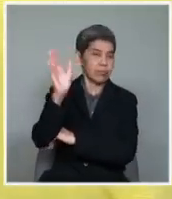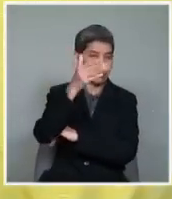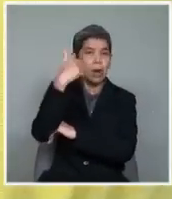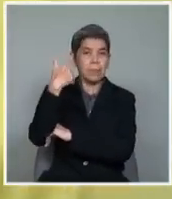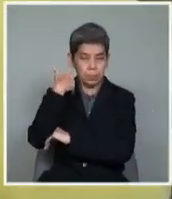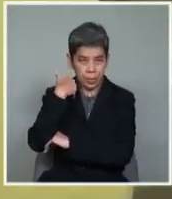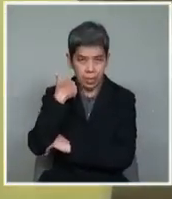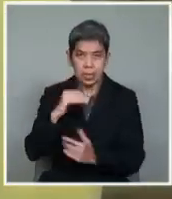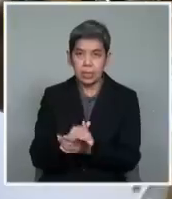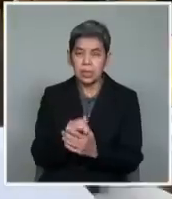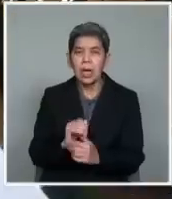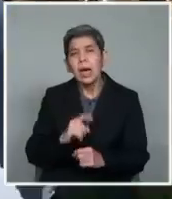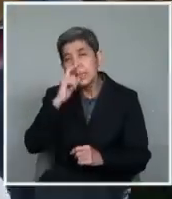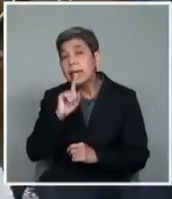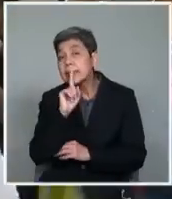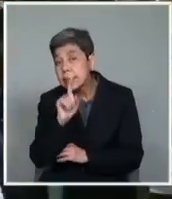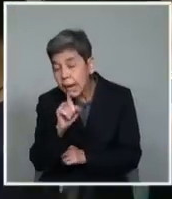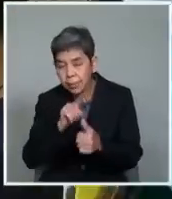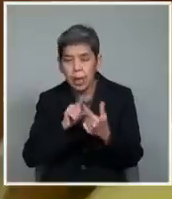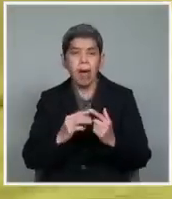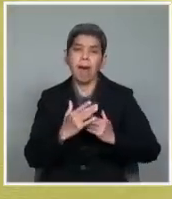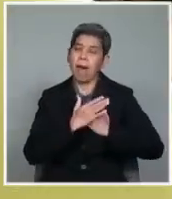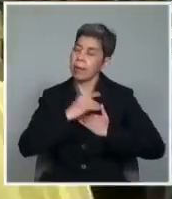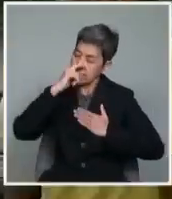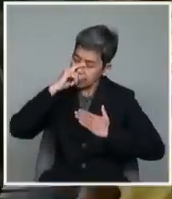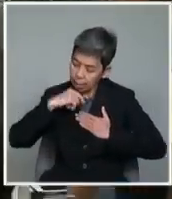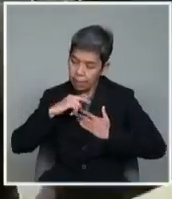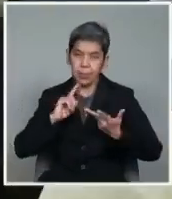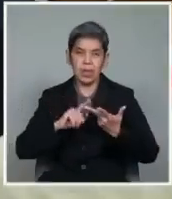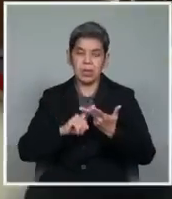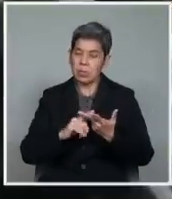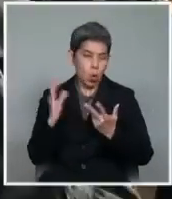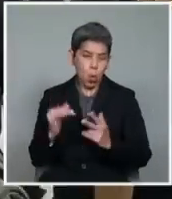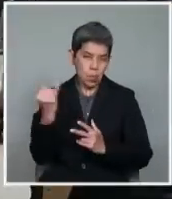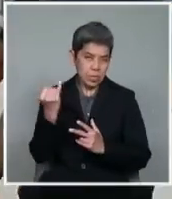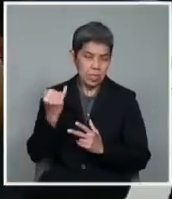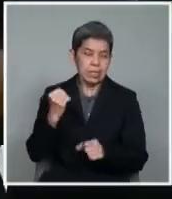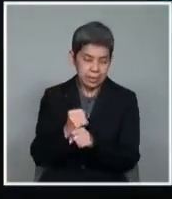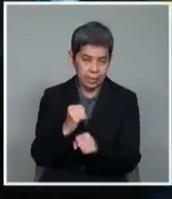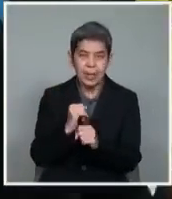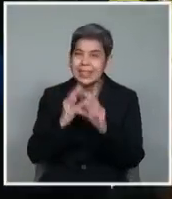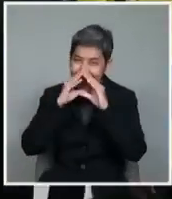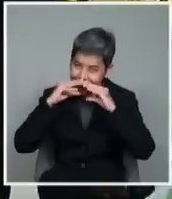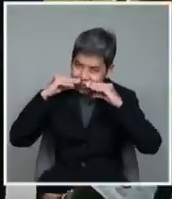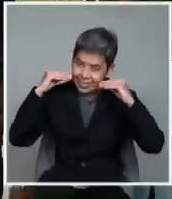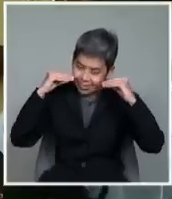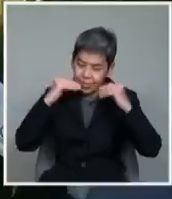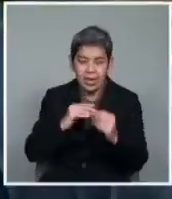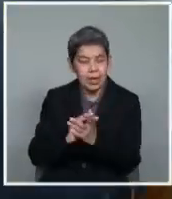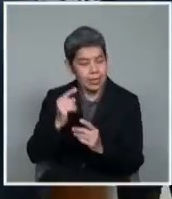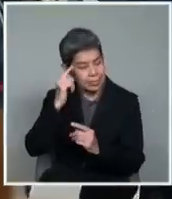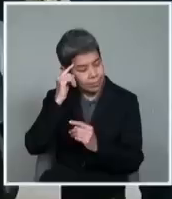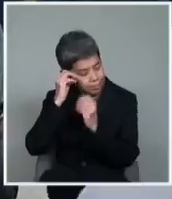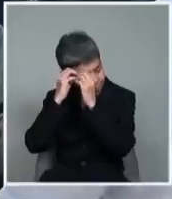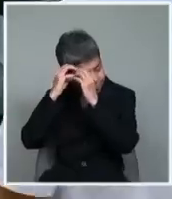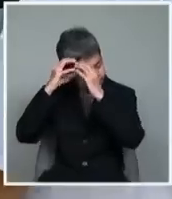แก่เพลงถามคนไทยเพลงรักเมืองไทยเพลงหนักแผ่นดินเพลงสยามเมืองยิ้มและเพลงความฝันอันสูงสุ